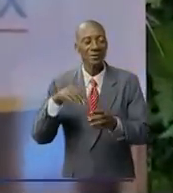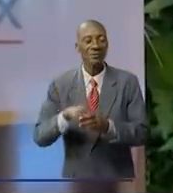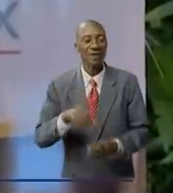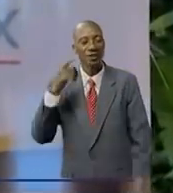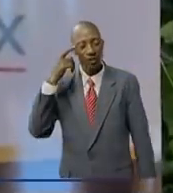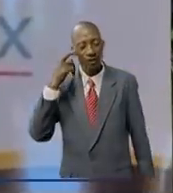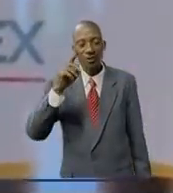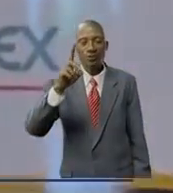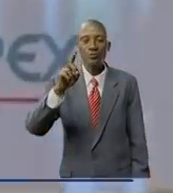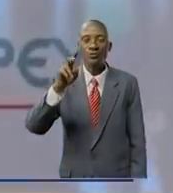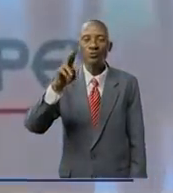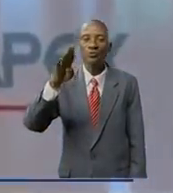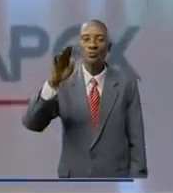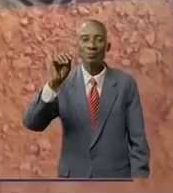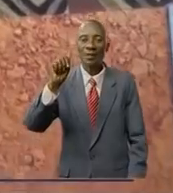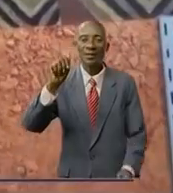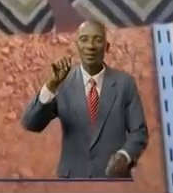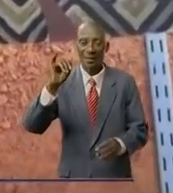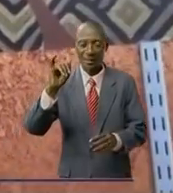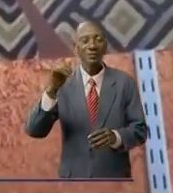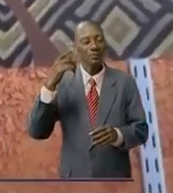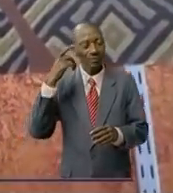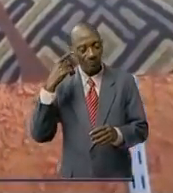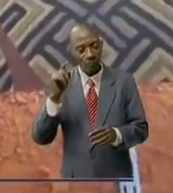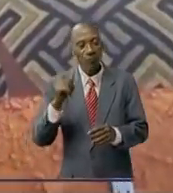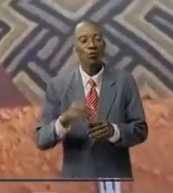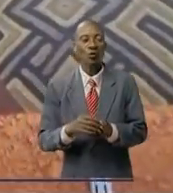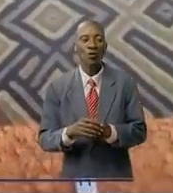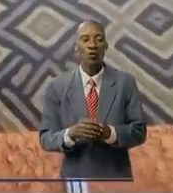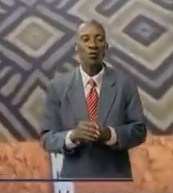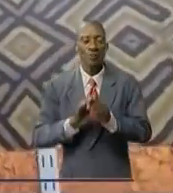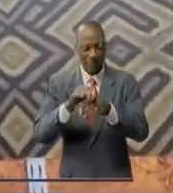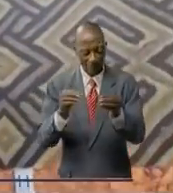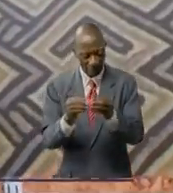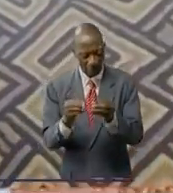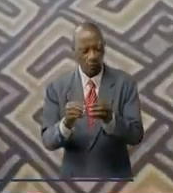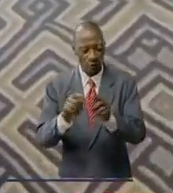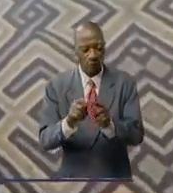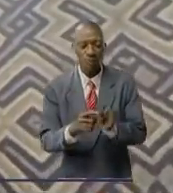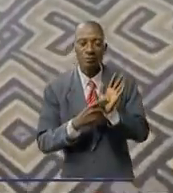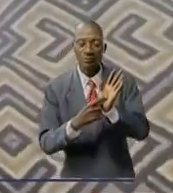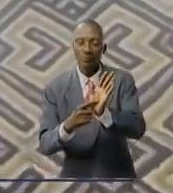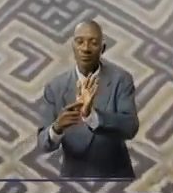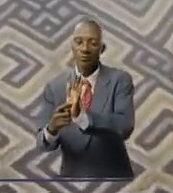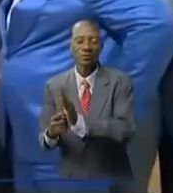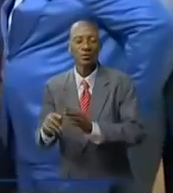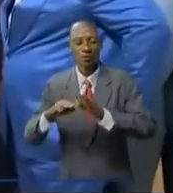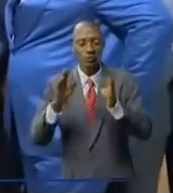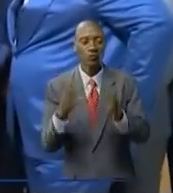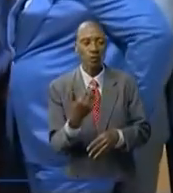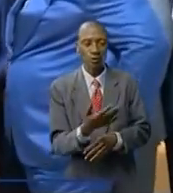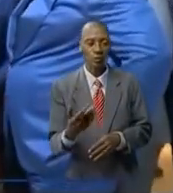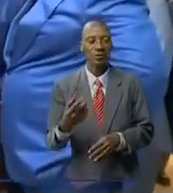sont exposés dans ces pavillons, qui est ouvert à près de 25 millions de visiteurs. Soucieux de renforcer les capacités humaines